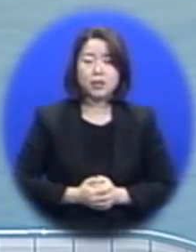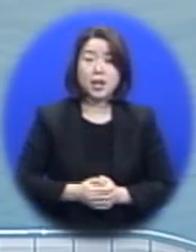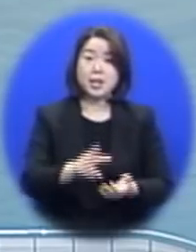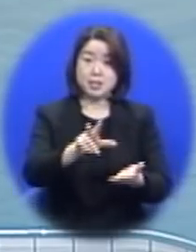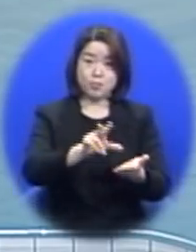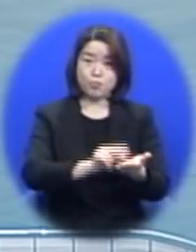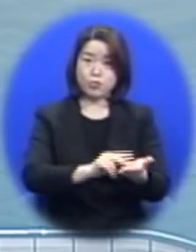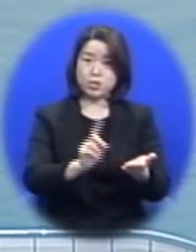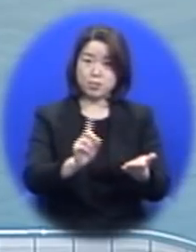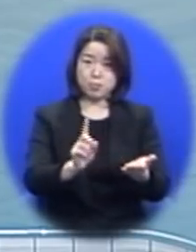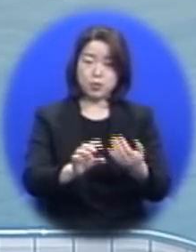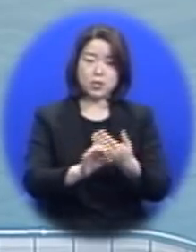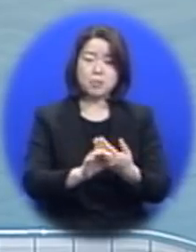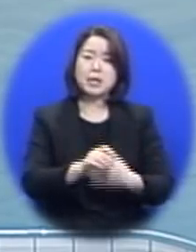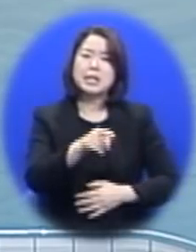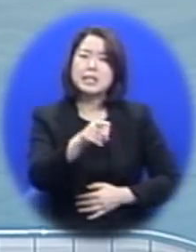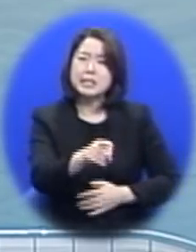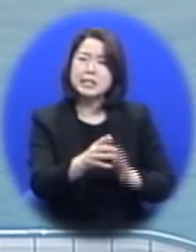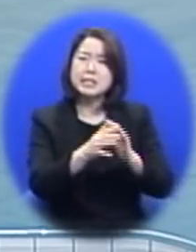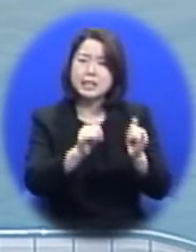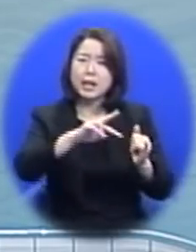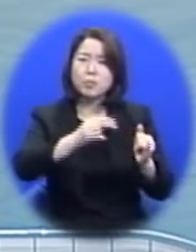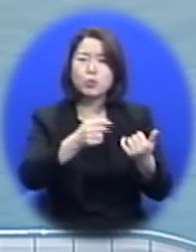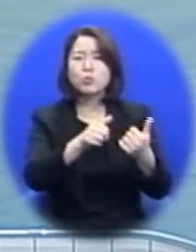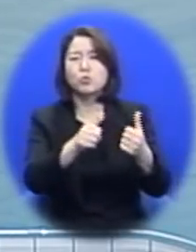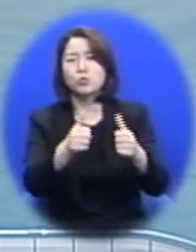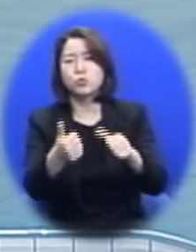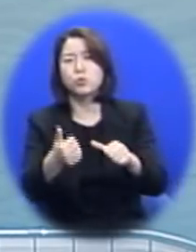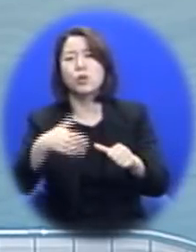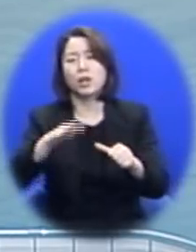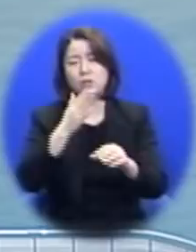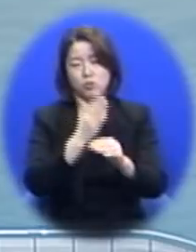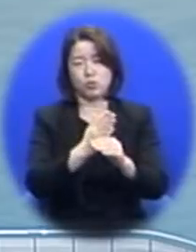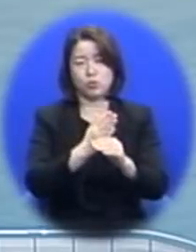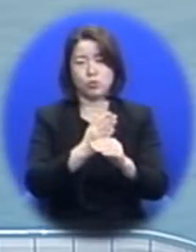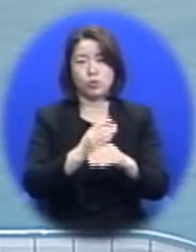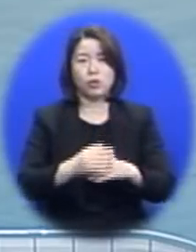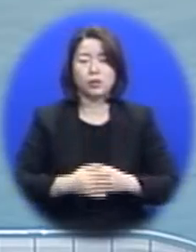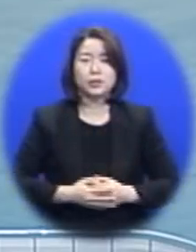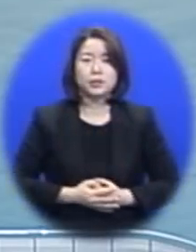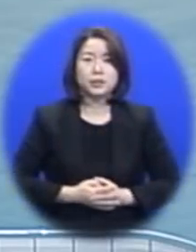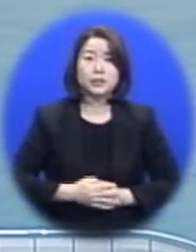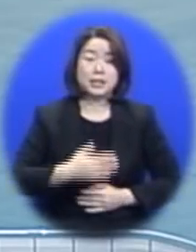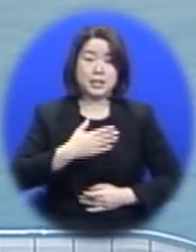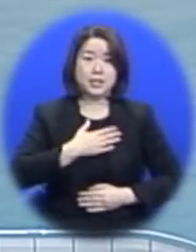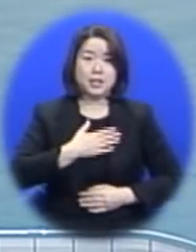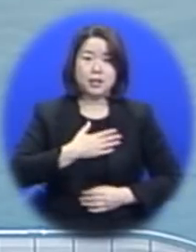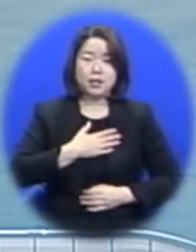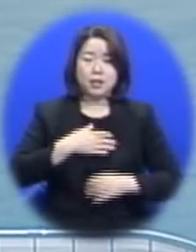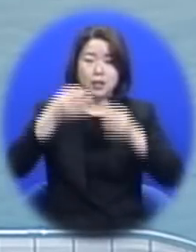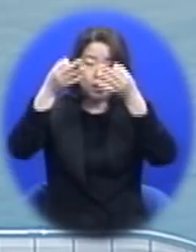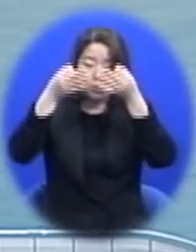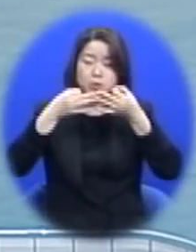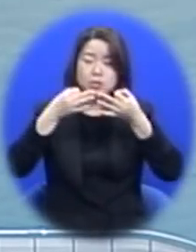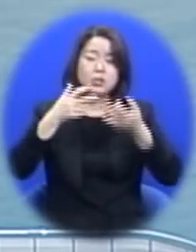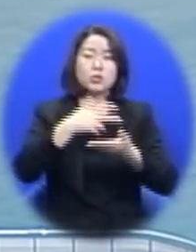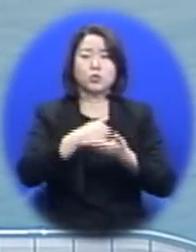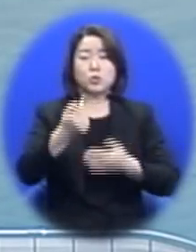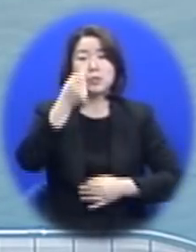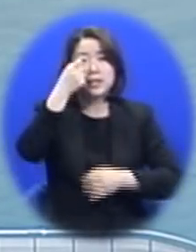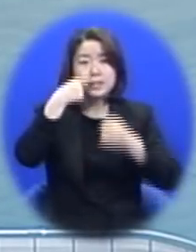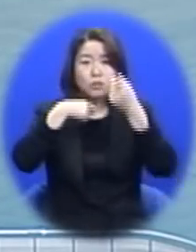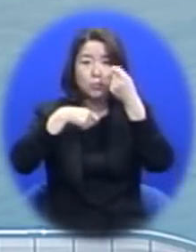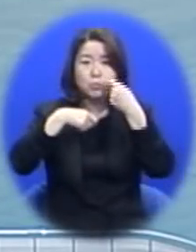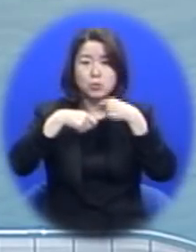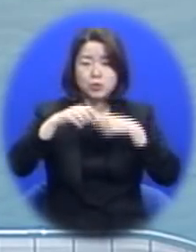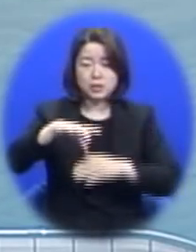문제는 이제 이 사람들마저도 죽어가고 있는 겁니다. 제가 저를 보시는 주님의 눈물을